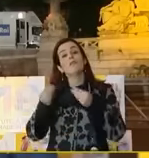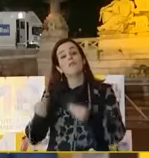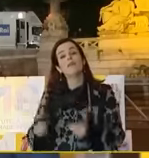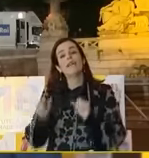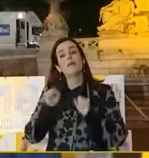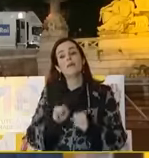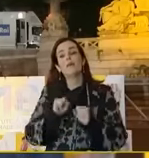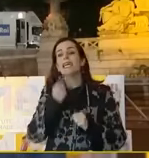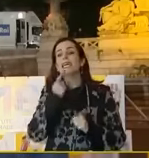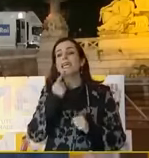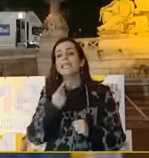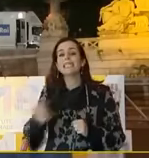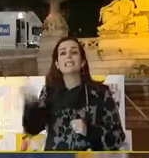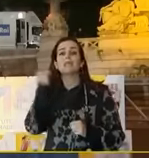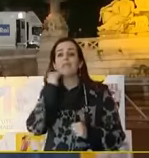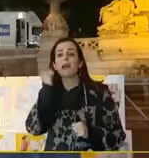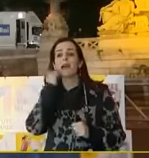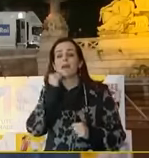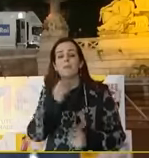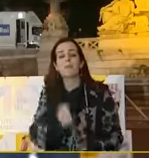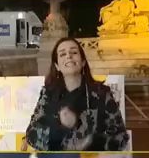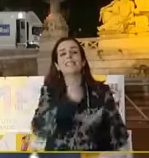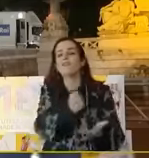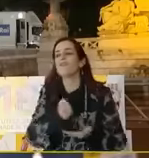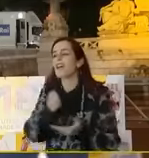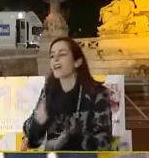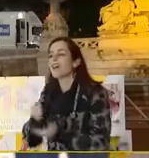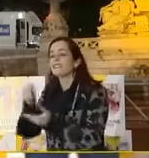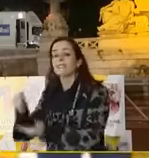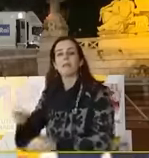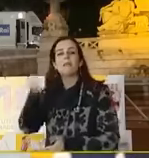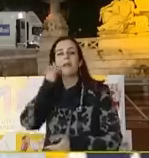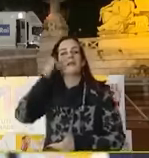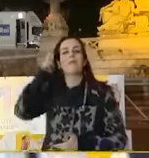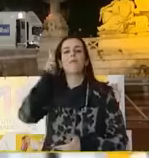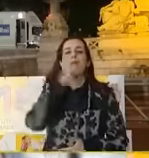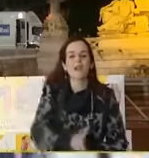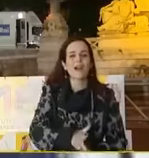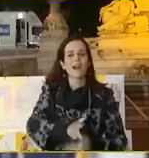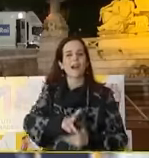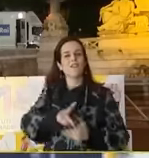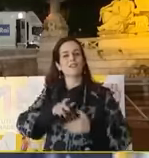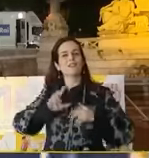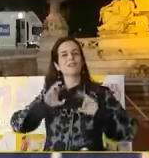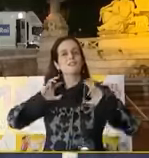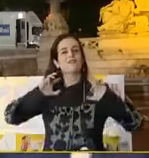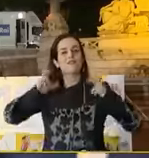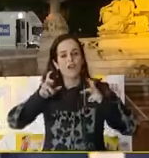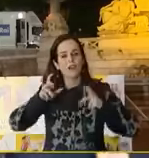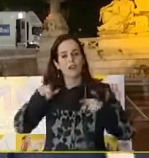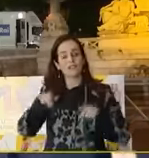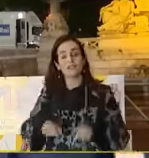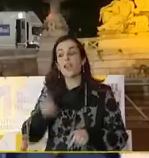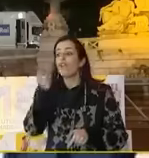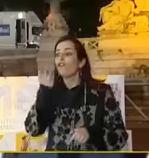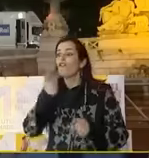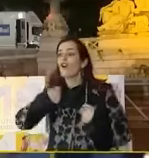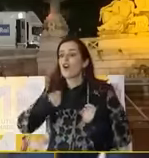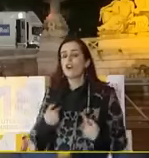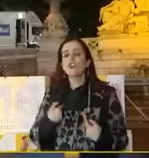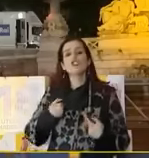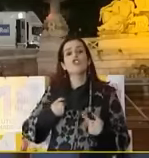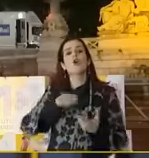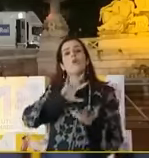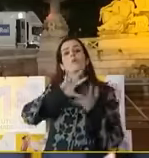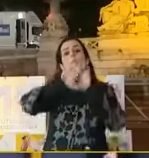le mamme sono brave, sono grintose, vogliono contribuire alla creazione di un mondo